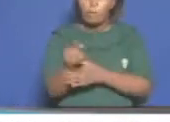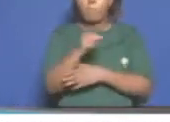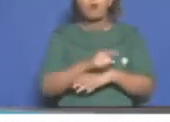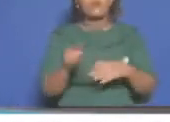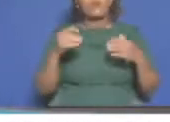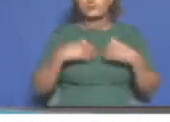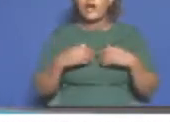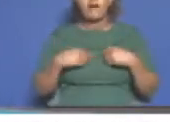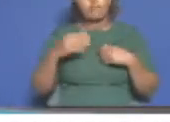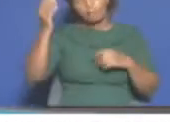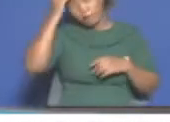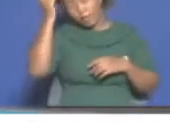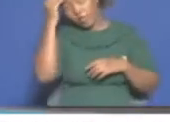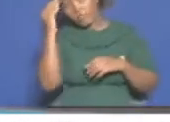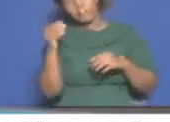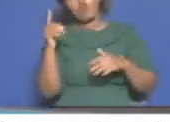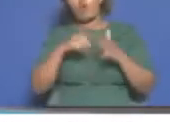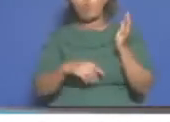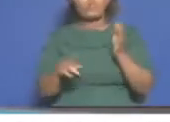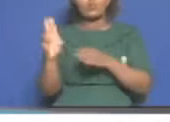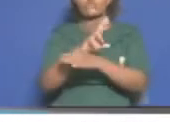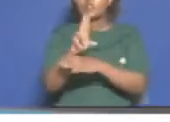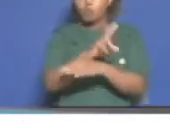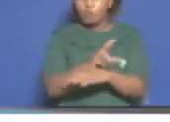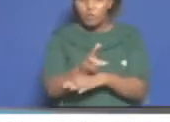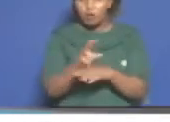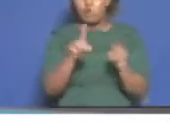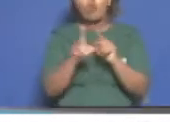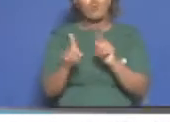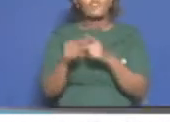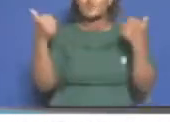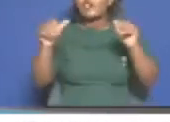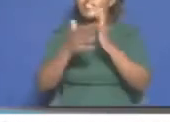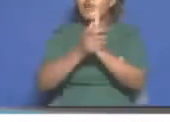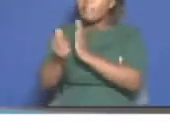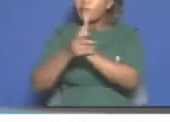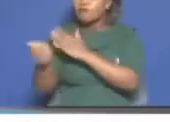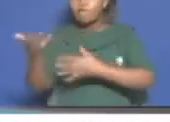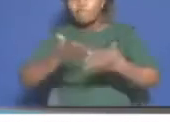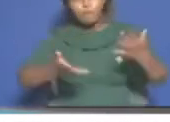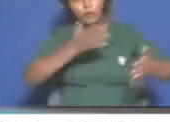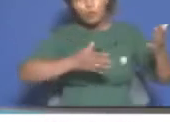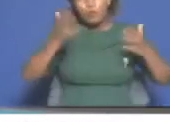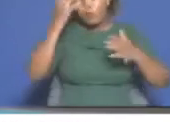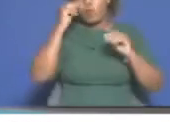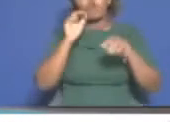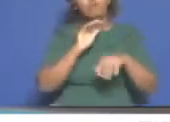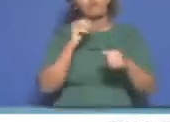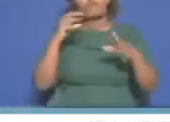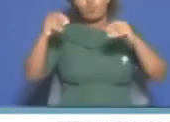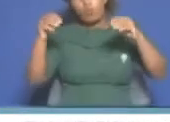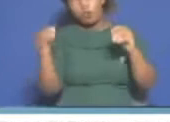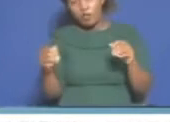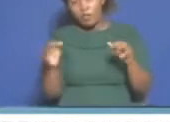ambayo tumejifunza darasani, na hata uwezo ambao tuko nao tuweze kutoa, tuilete ili tuweze kutathminiwa. Iwapo wananchi